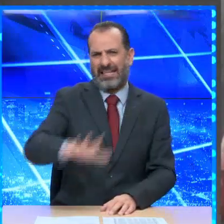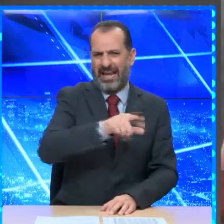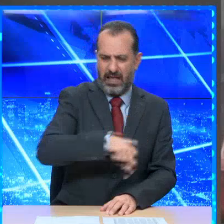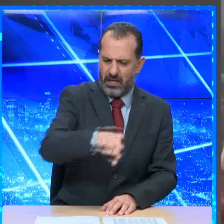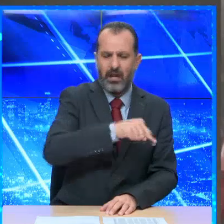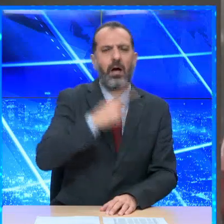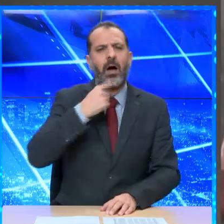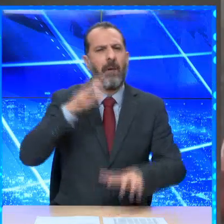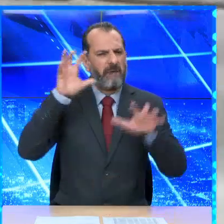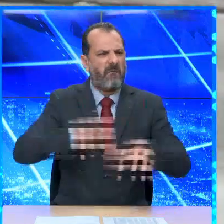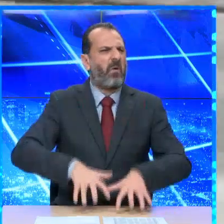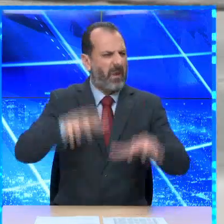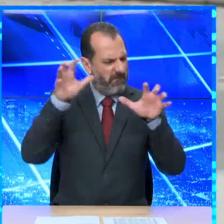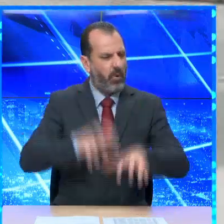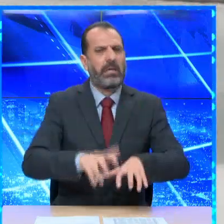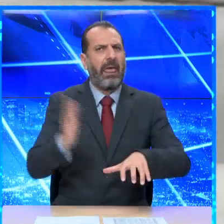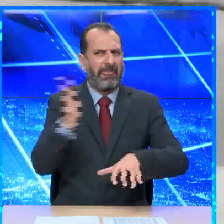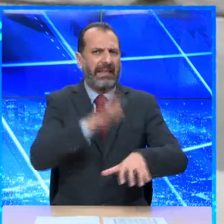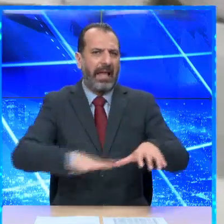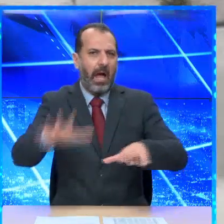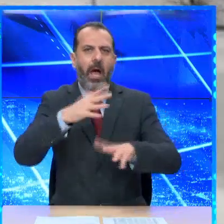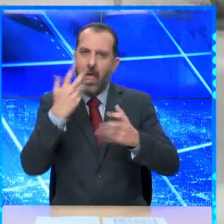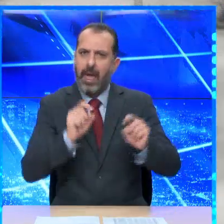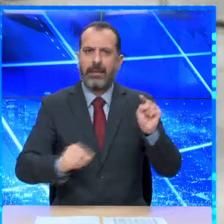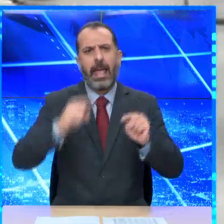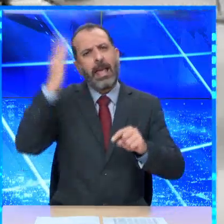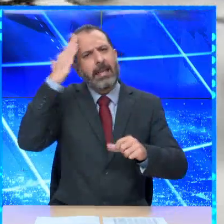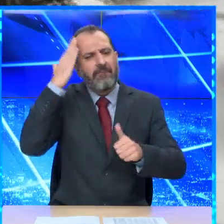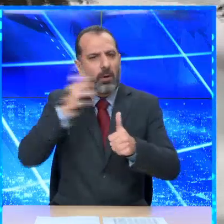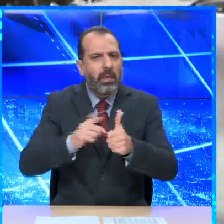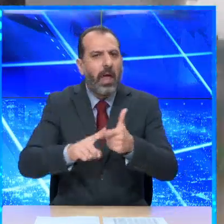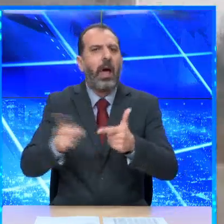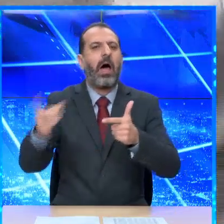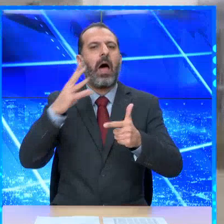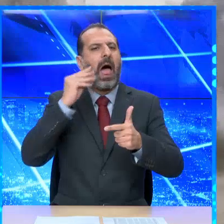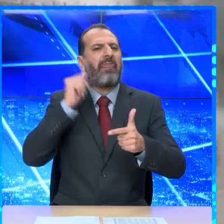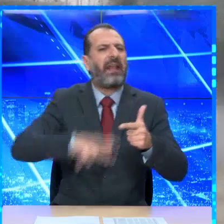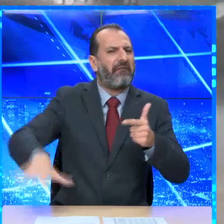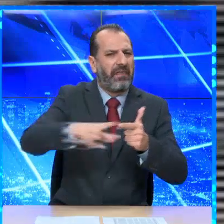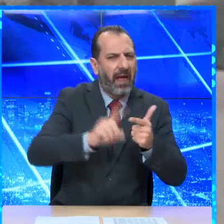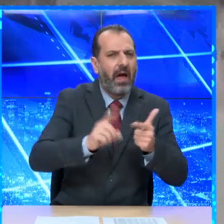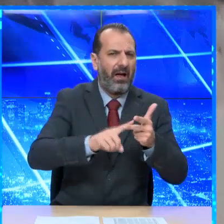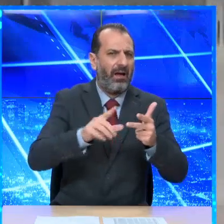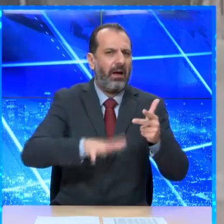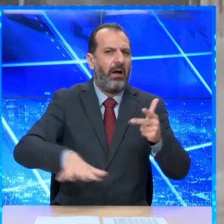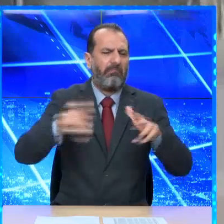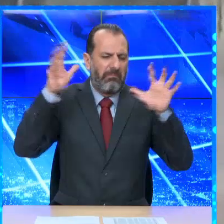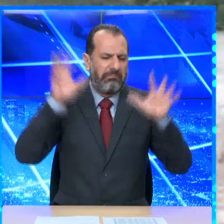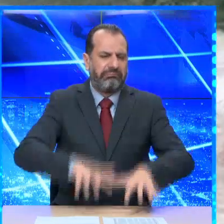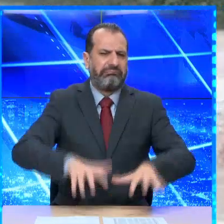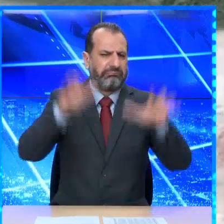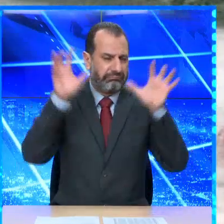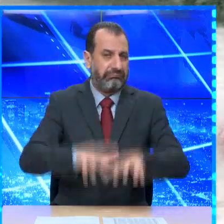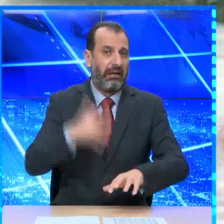γενικές γραμμές και σε αρκετές άλλες περιοχές, στην Κεφαλονιά, στην Ανδραβίδα, έχουμε πολύ μεγάλα ύψη βροχής.